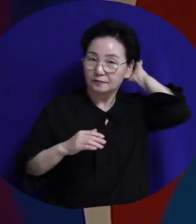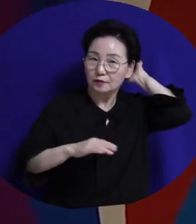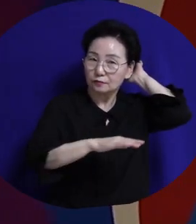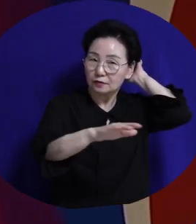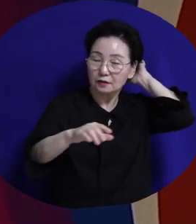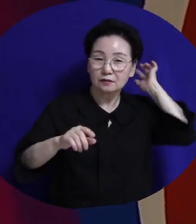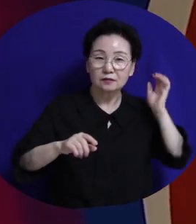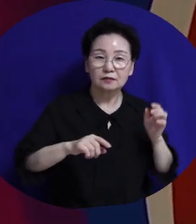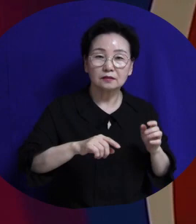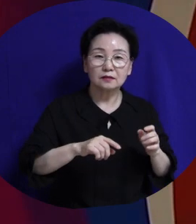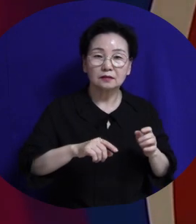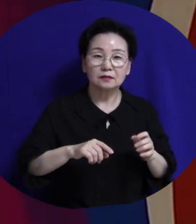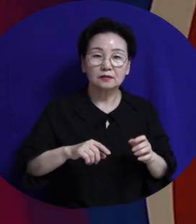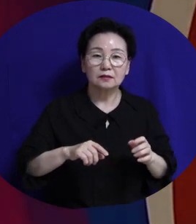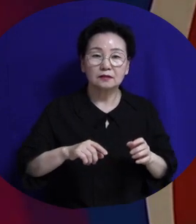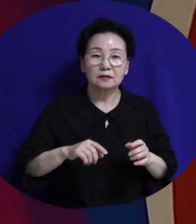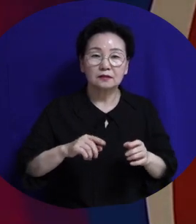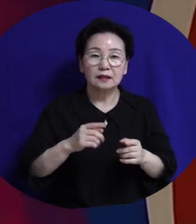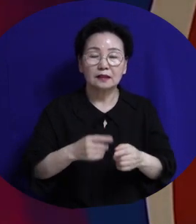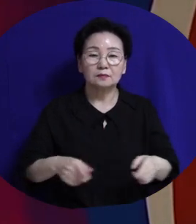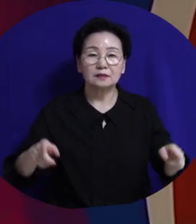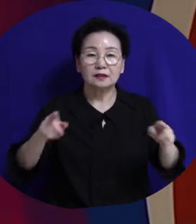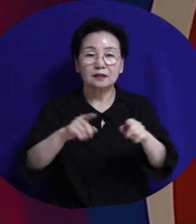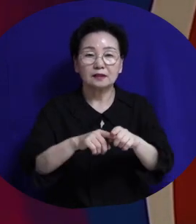우리를 너희와 함께 그리스도 안에서